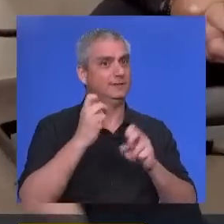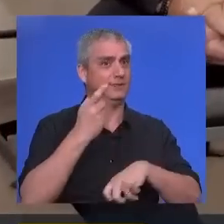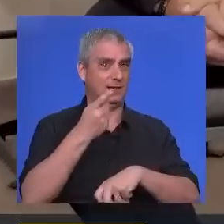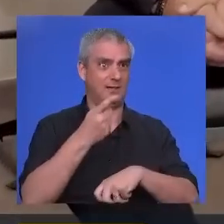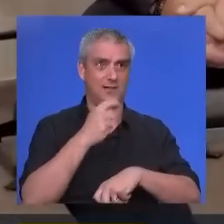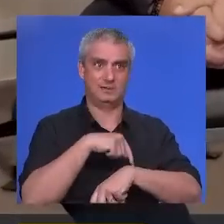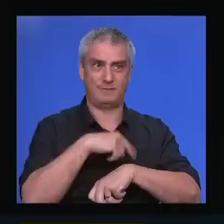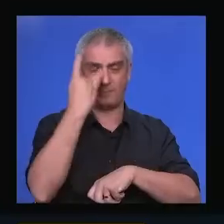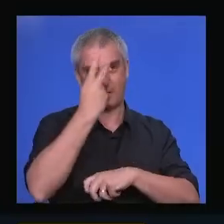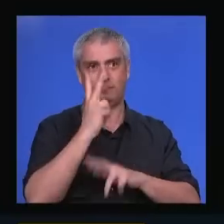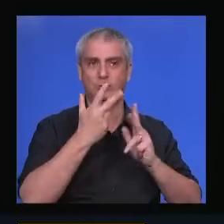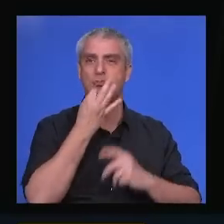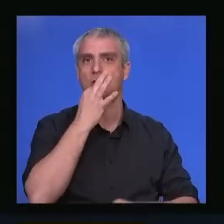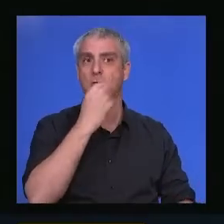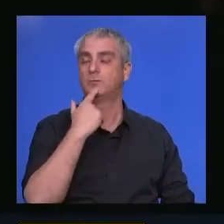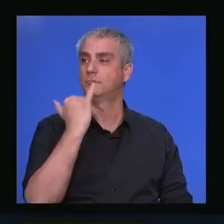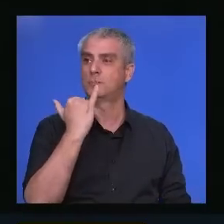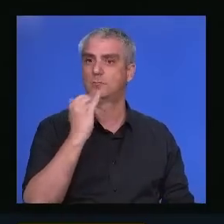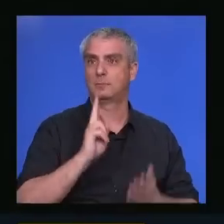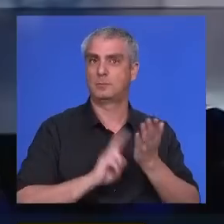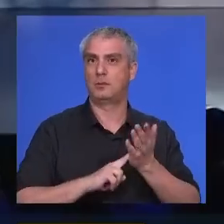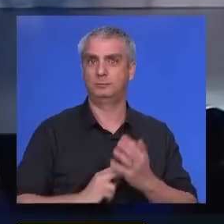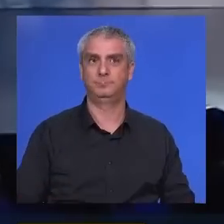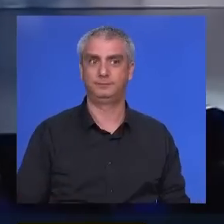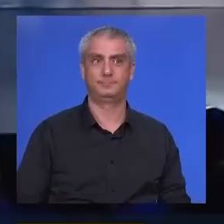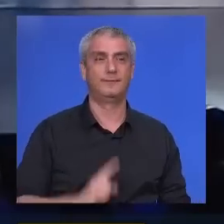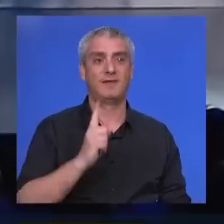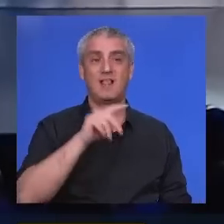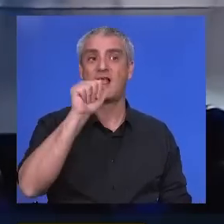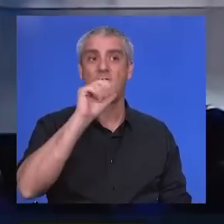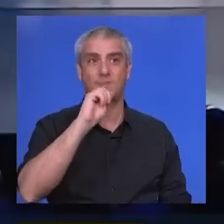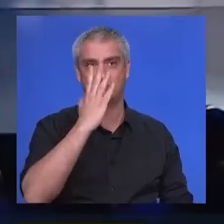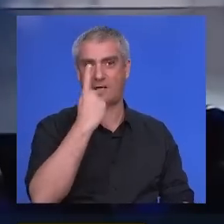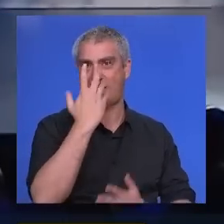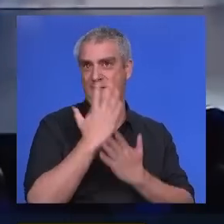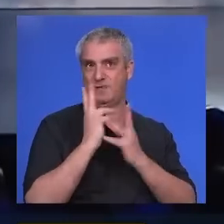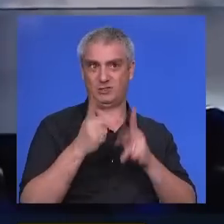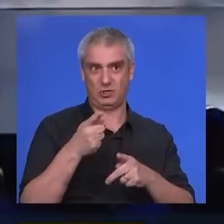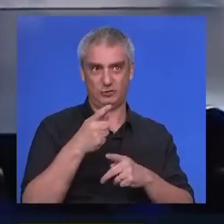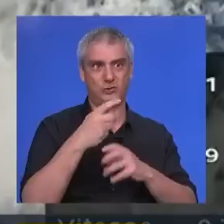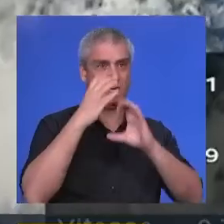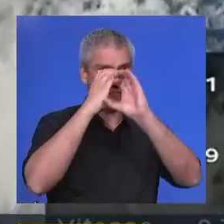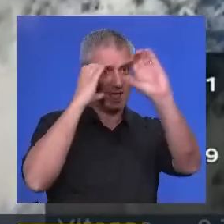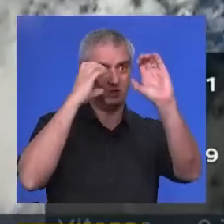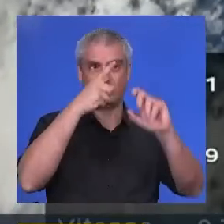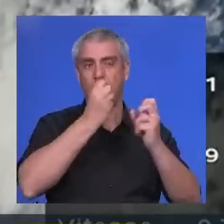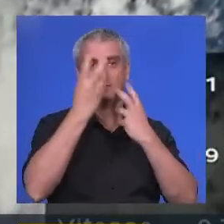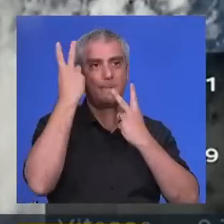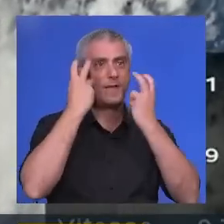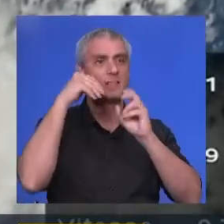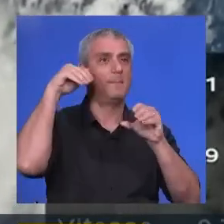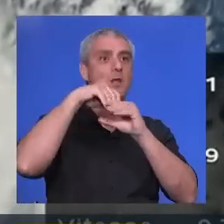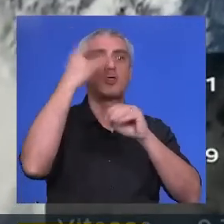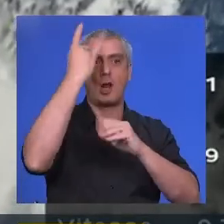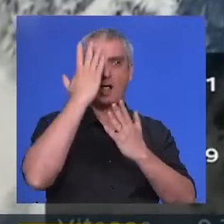that we have. Correct. אבל אילון מסק אחד כבר יש, טלסקופ ווב שמעביר מידע מעומק החלל כבר עובד ללא